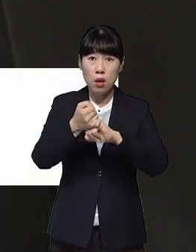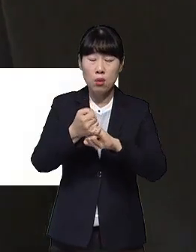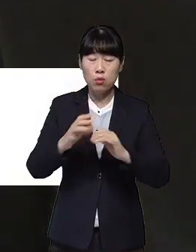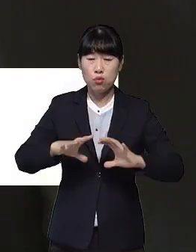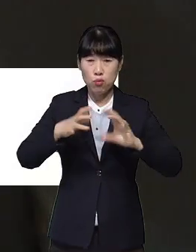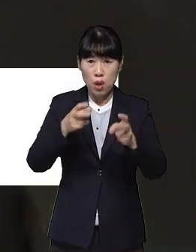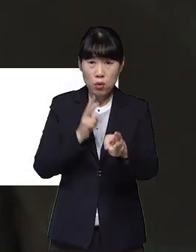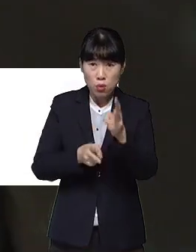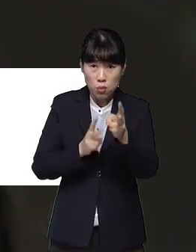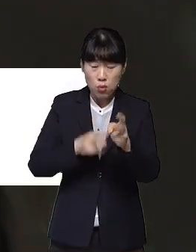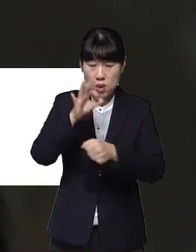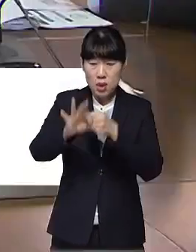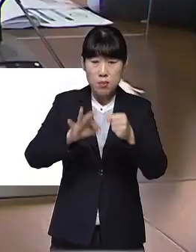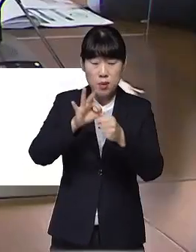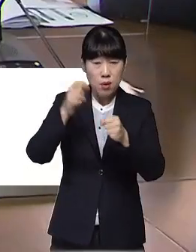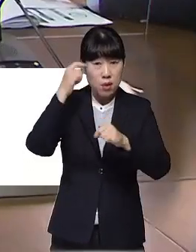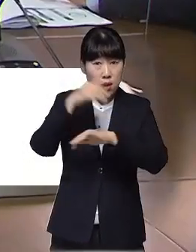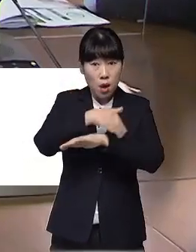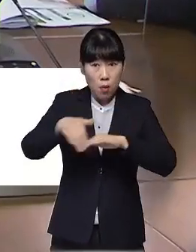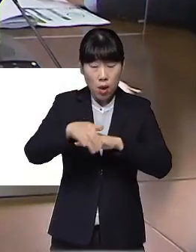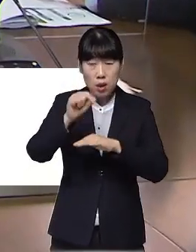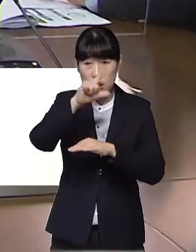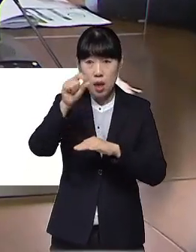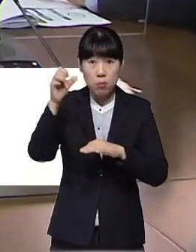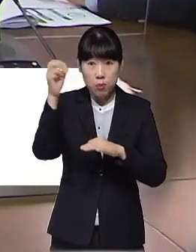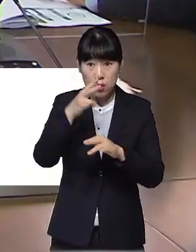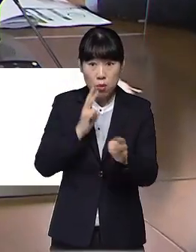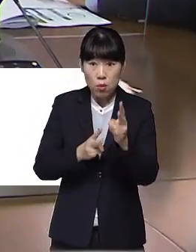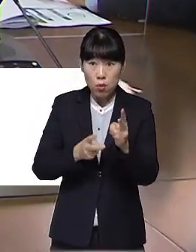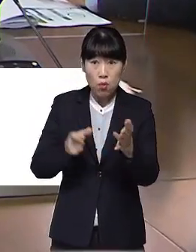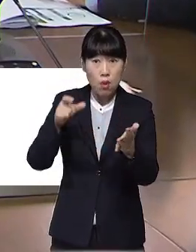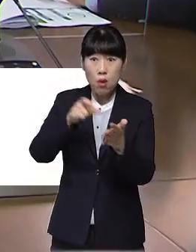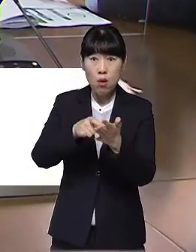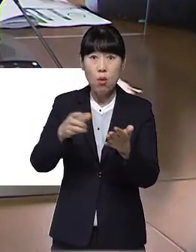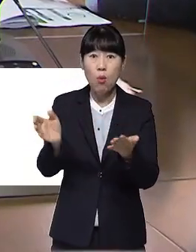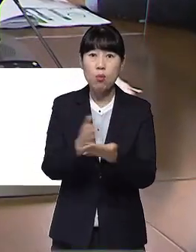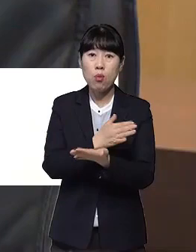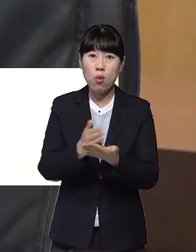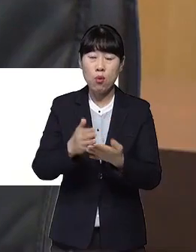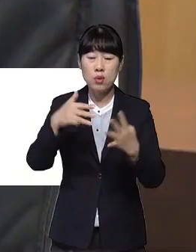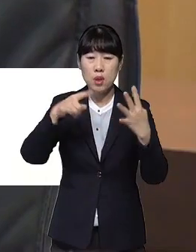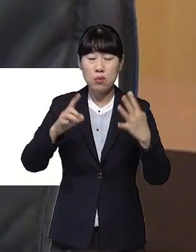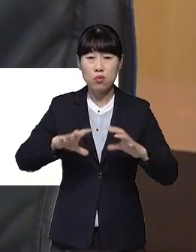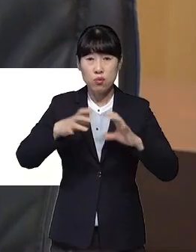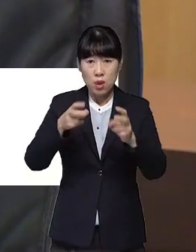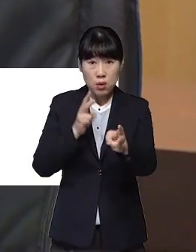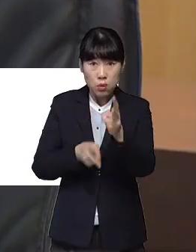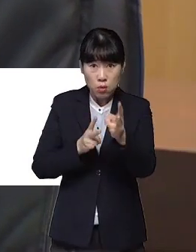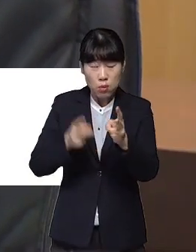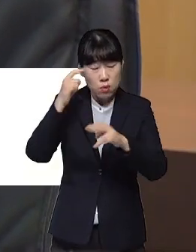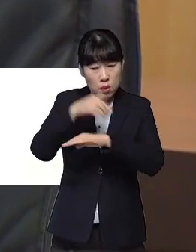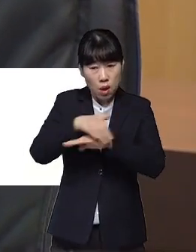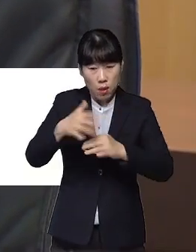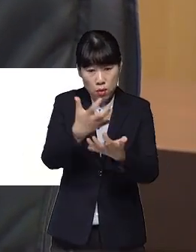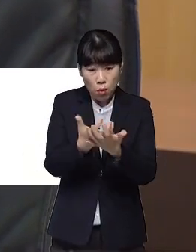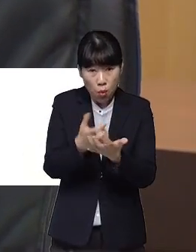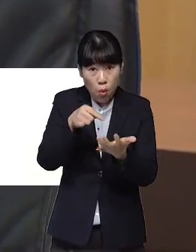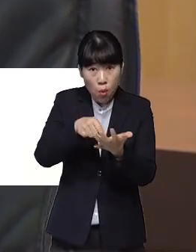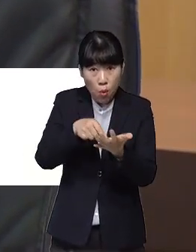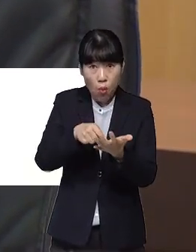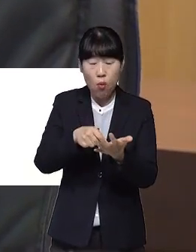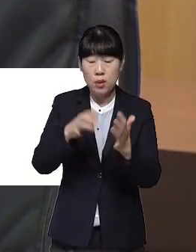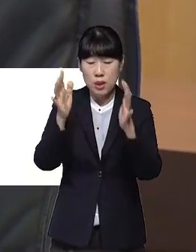국가철도망 10년 청사진에 달빛 내륙철도는 없었습니다. 제4차 국가철도망 구축계획의 초안이 될